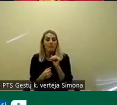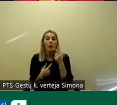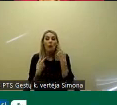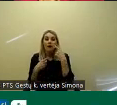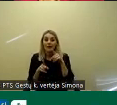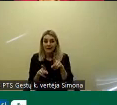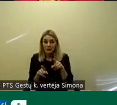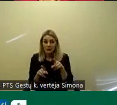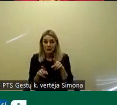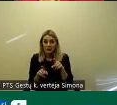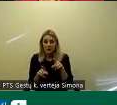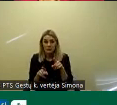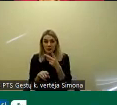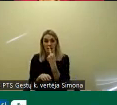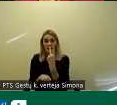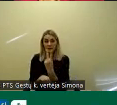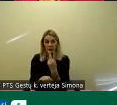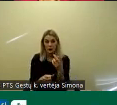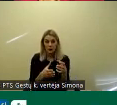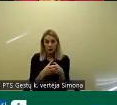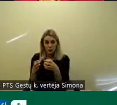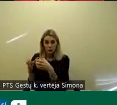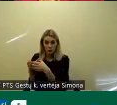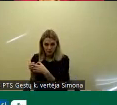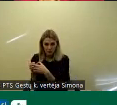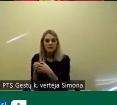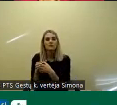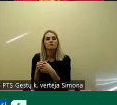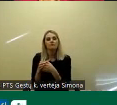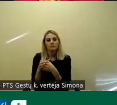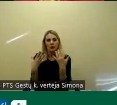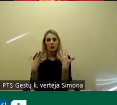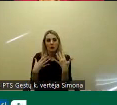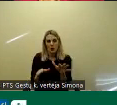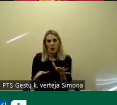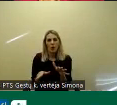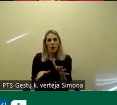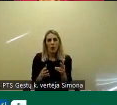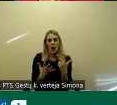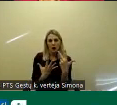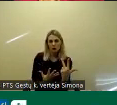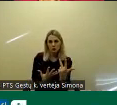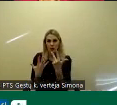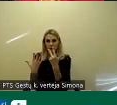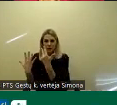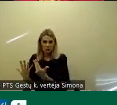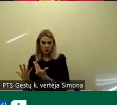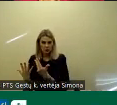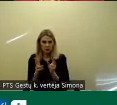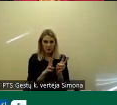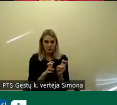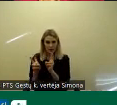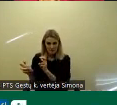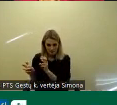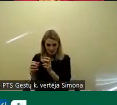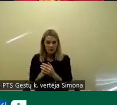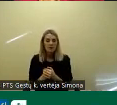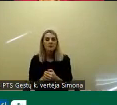kitos dvi temų grupės, jos apima po 8 temas. Na, aišku,